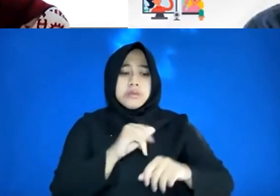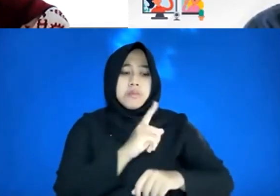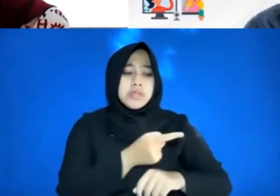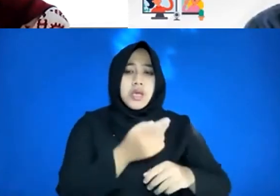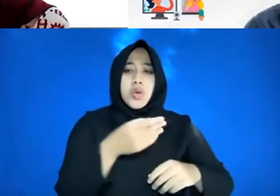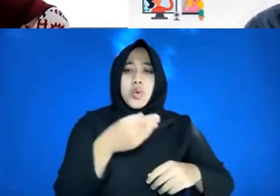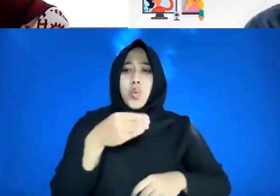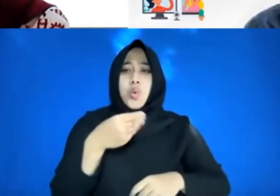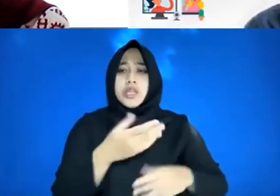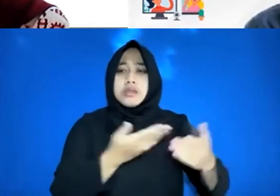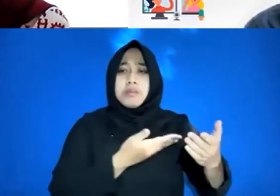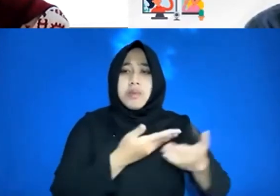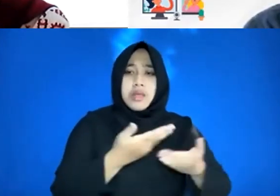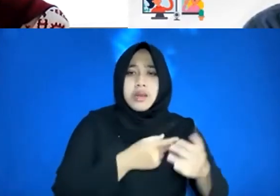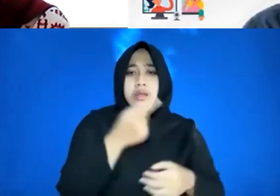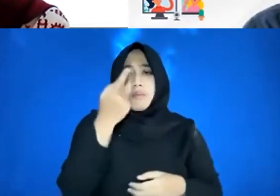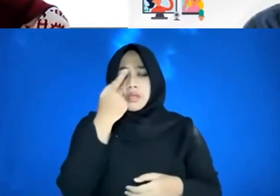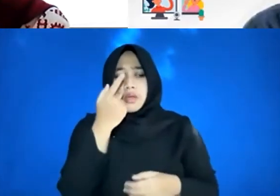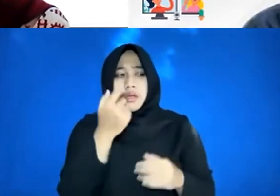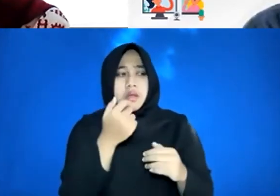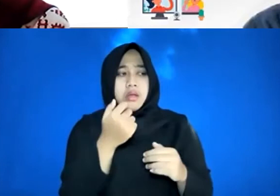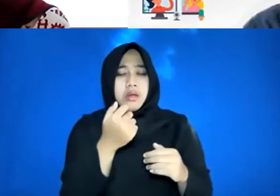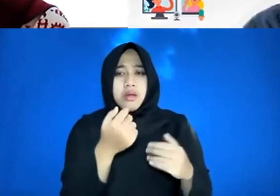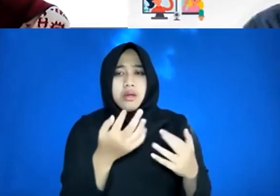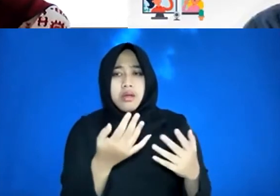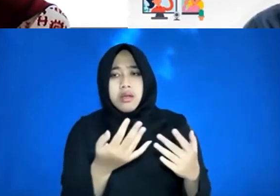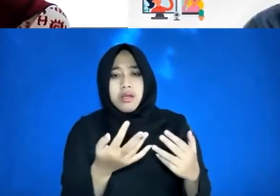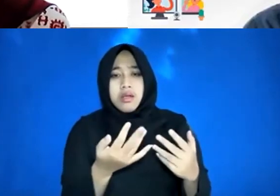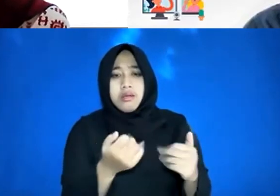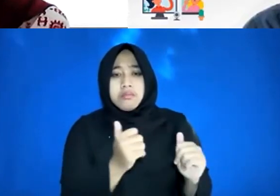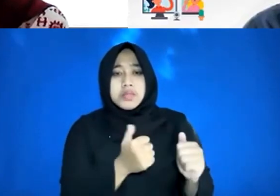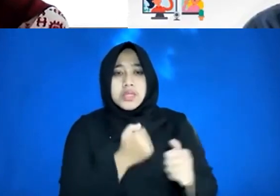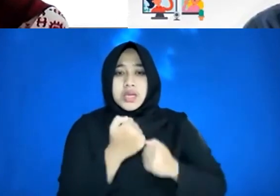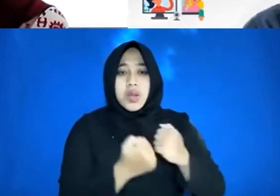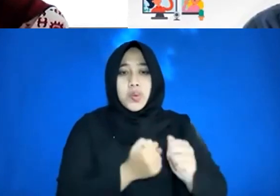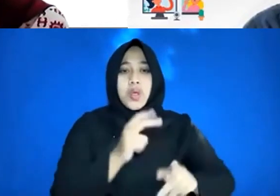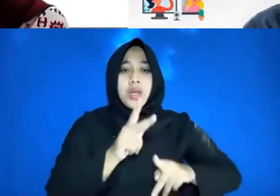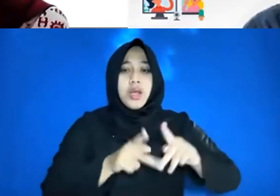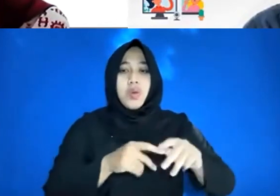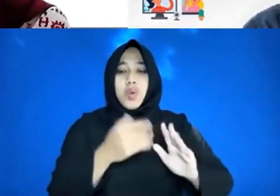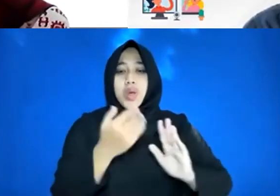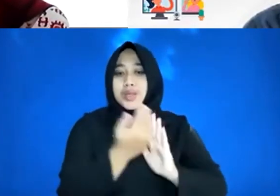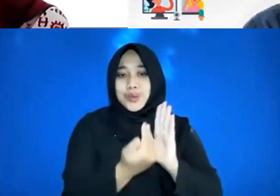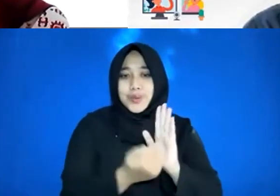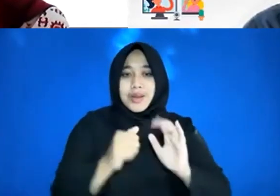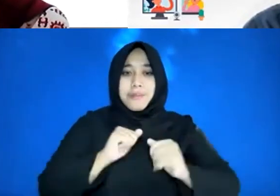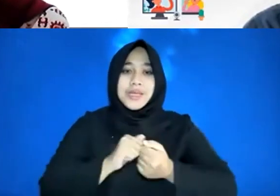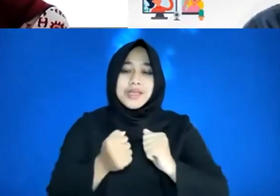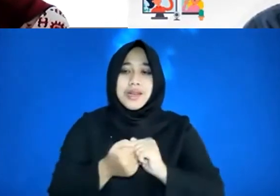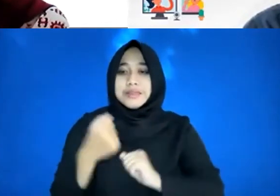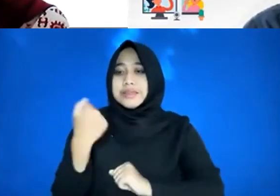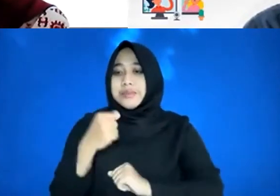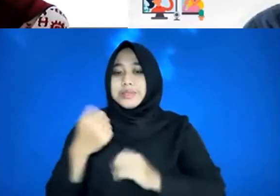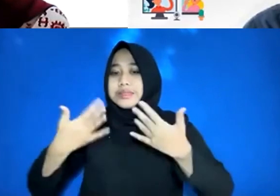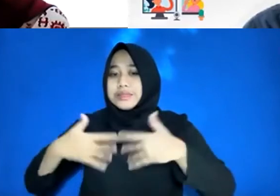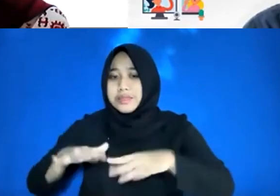sehingga memang menjaga malpraktek itu bisa dilakukan ketika terjadi kebuntuan atau permasalahan yang tidak bisa diselesaikan